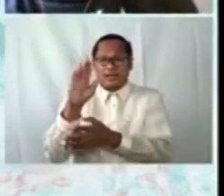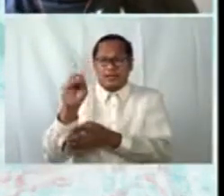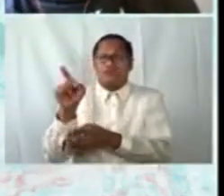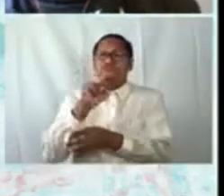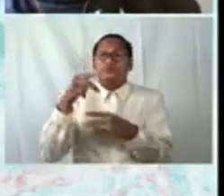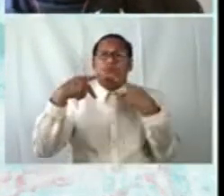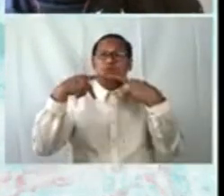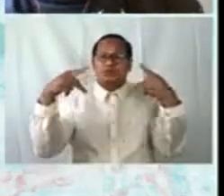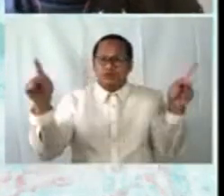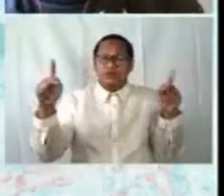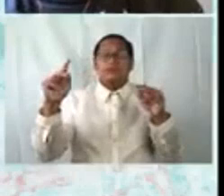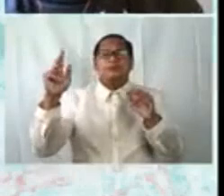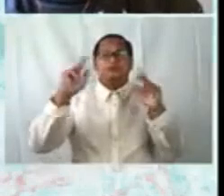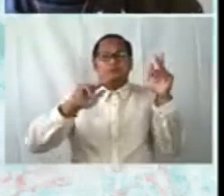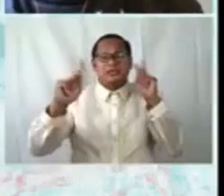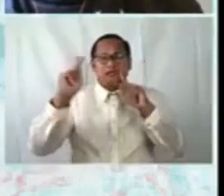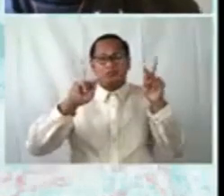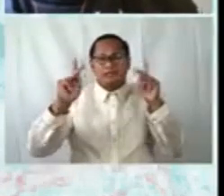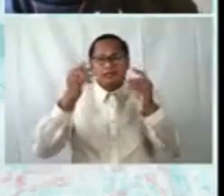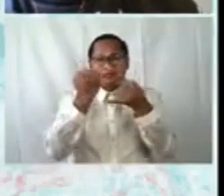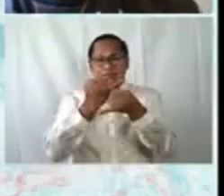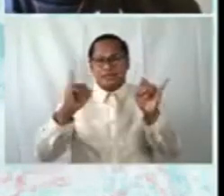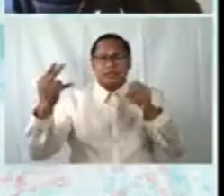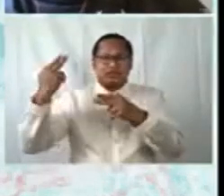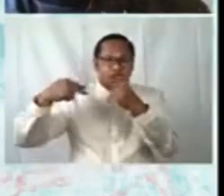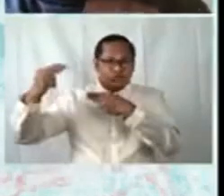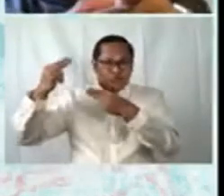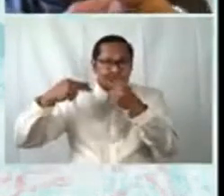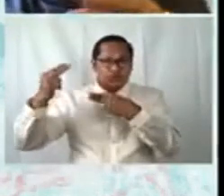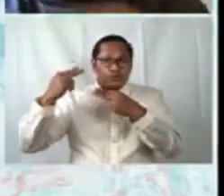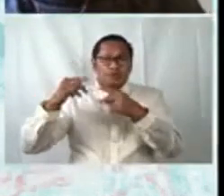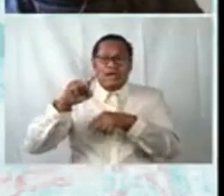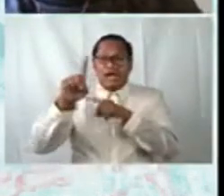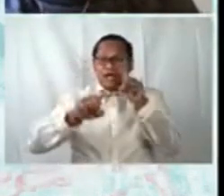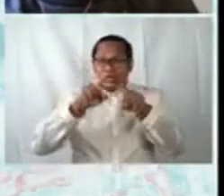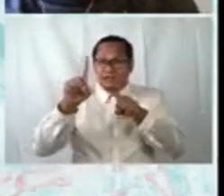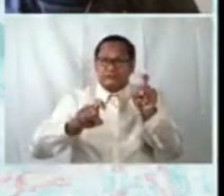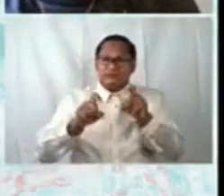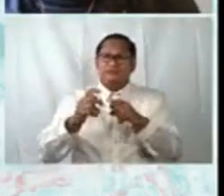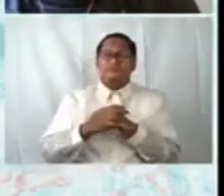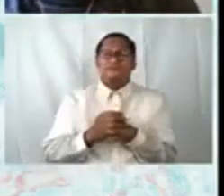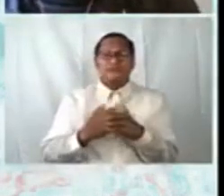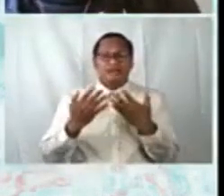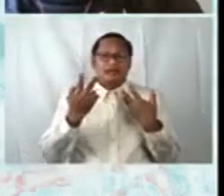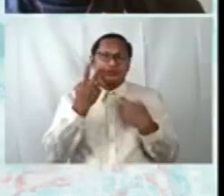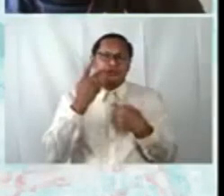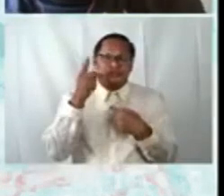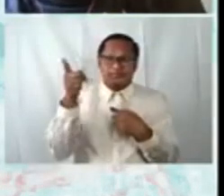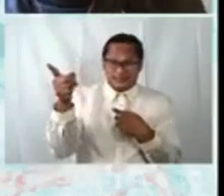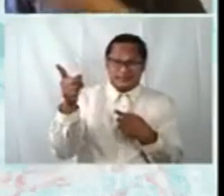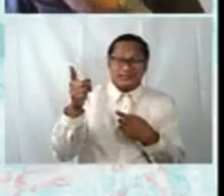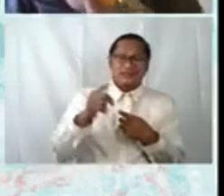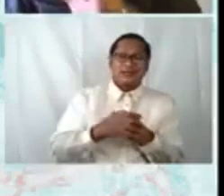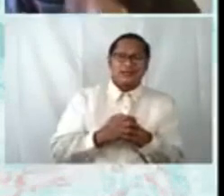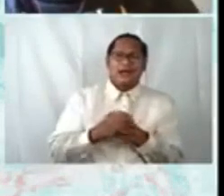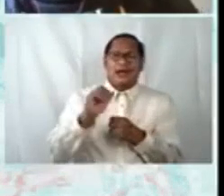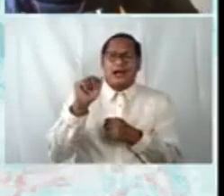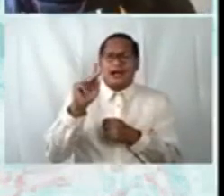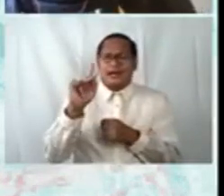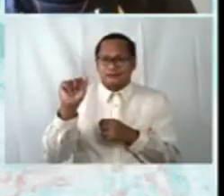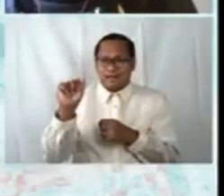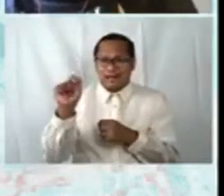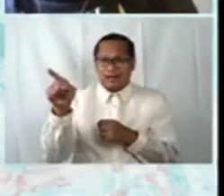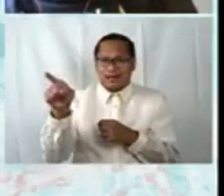Proclamation Philippine Independence and Historiographical Inquiry, yung akta. Ayan, nakita niyo yung akta. Ayan yung akta.